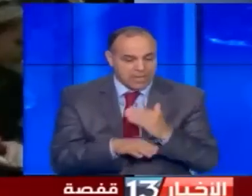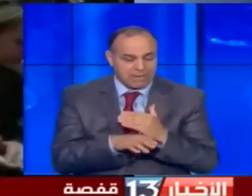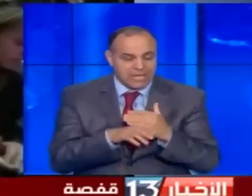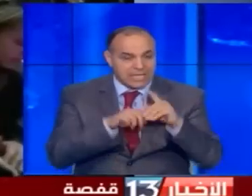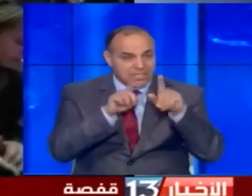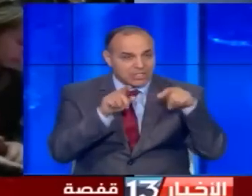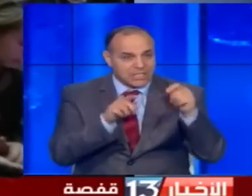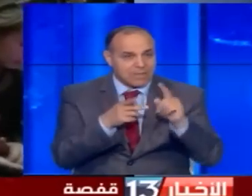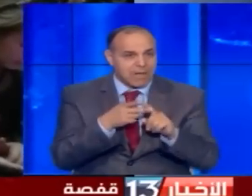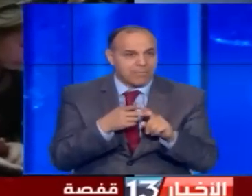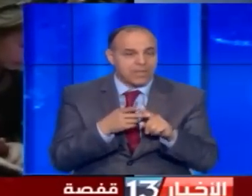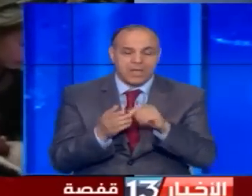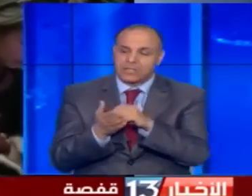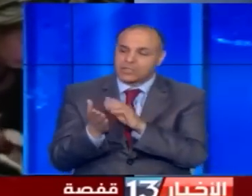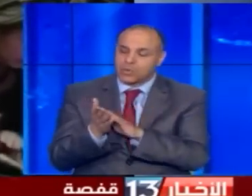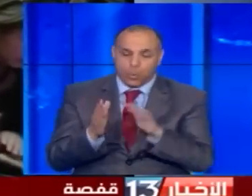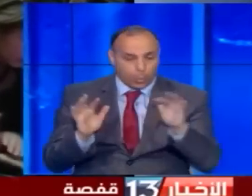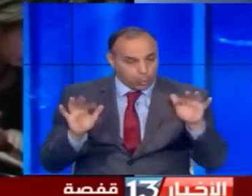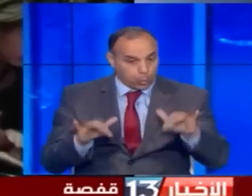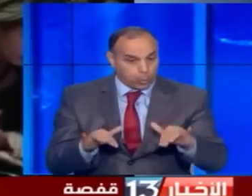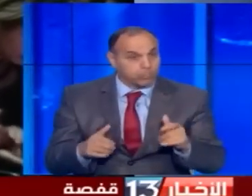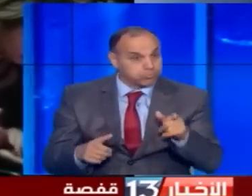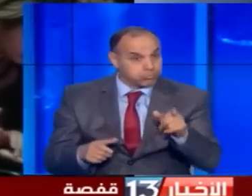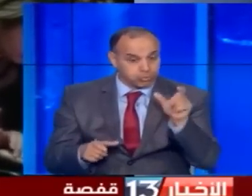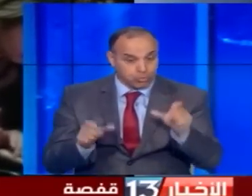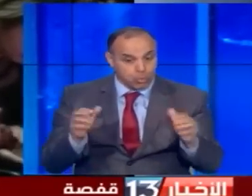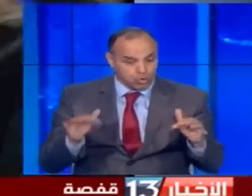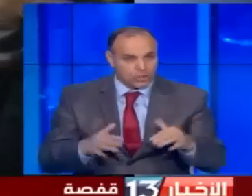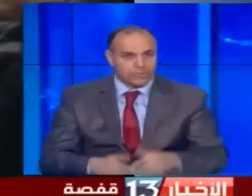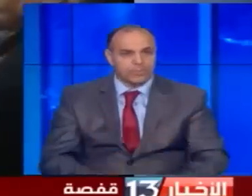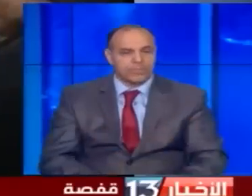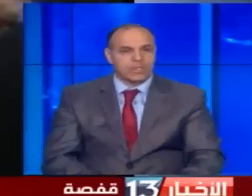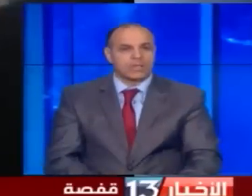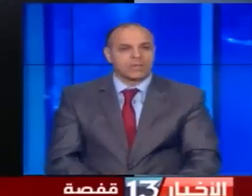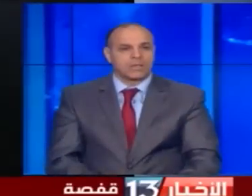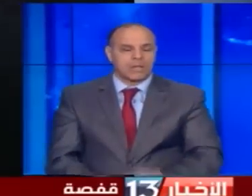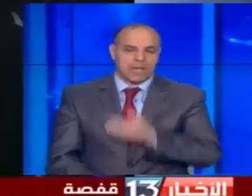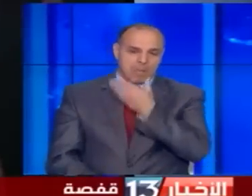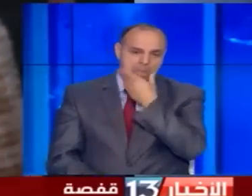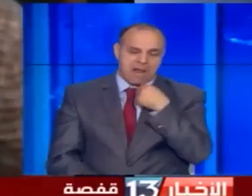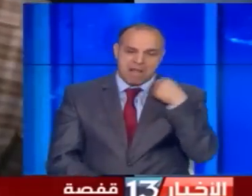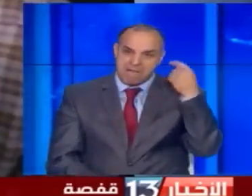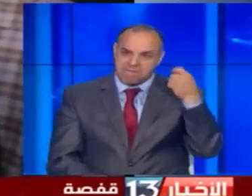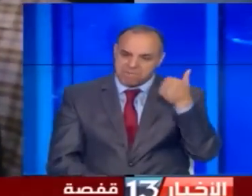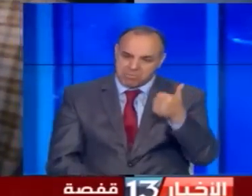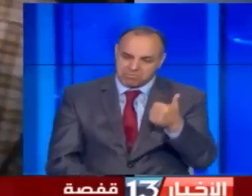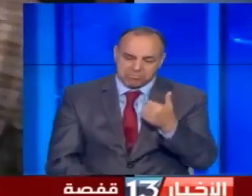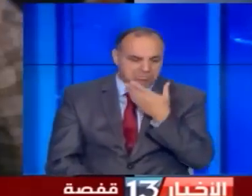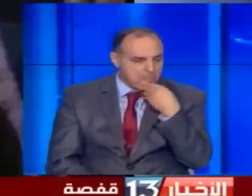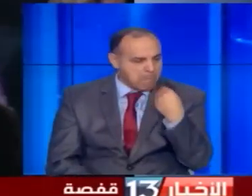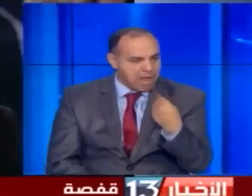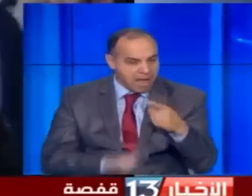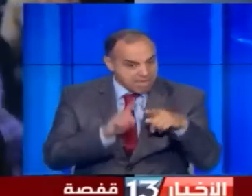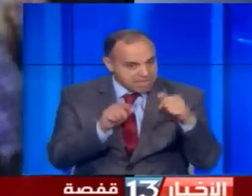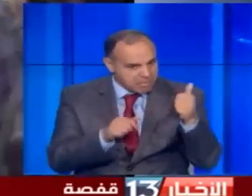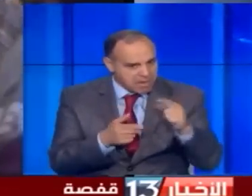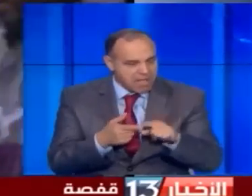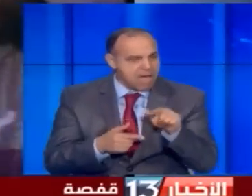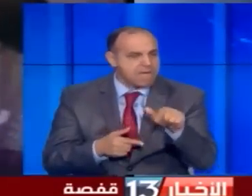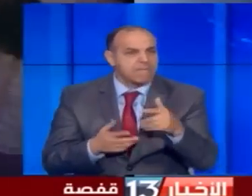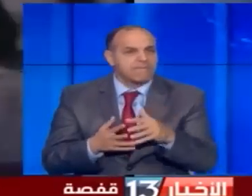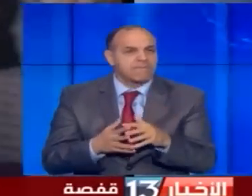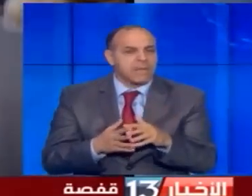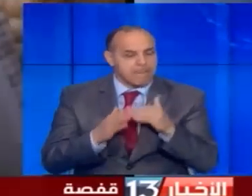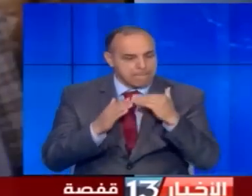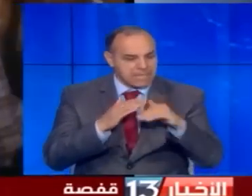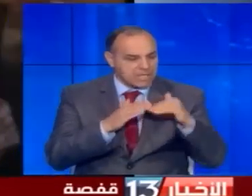للسينما وسجل حضورا لافتا للجمهور. بون محلاه الفيلم وان تري بو فيلم وديجا فيه